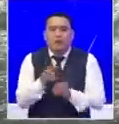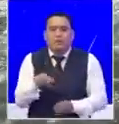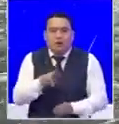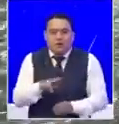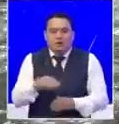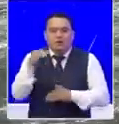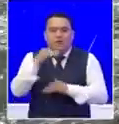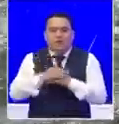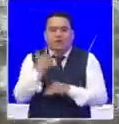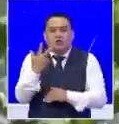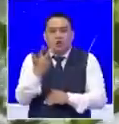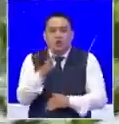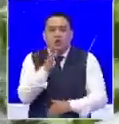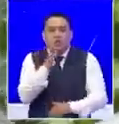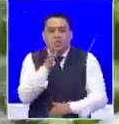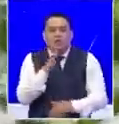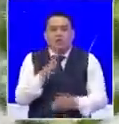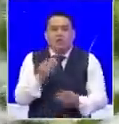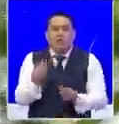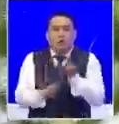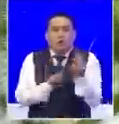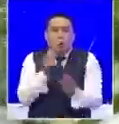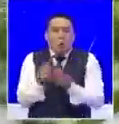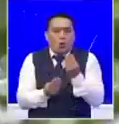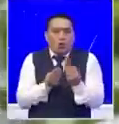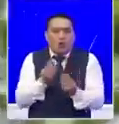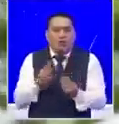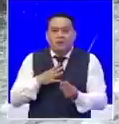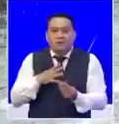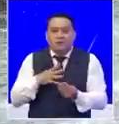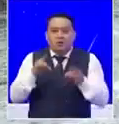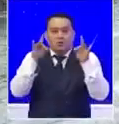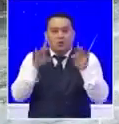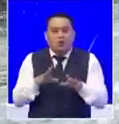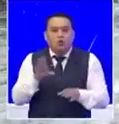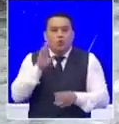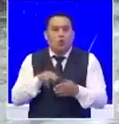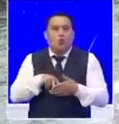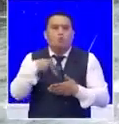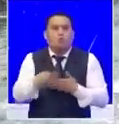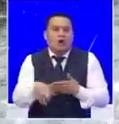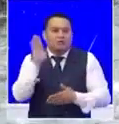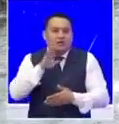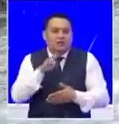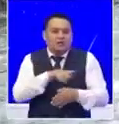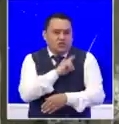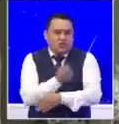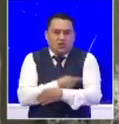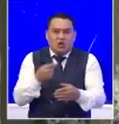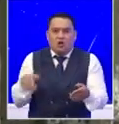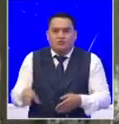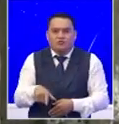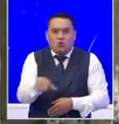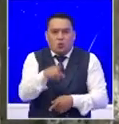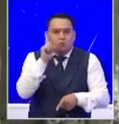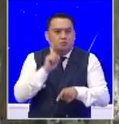часу вечера 3-летняя Ниса Сагат, игравшая у берега реки Кара, по неосторожности упала в воду. Сильное течение унесло девочку как